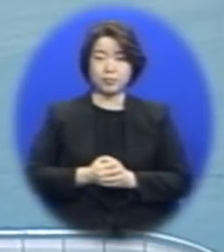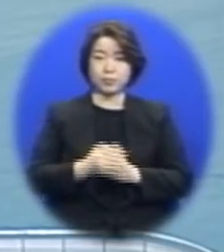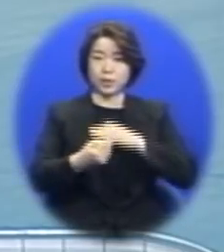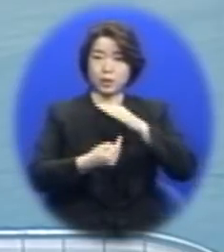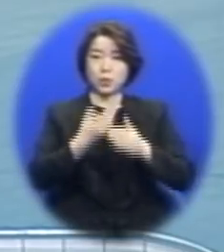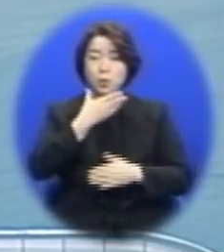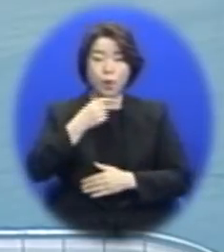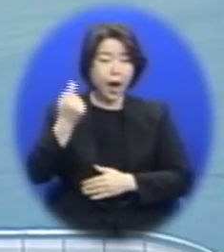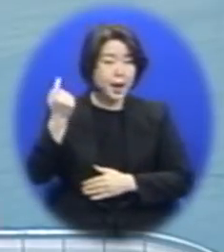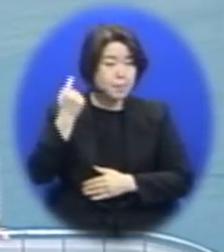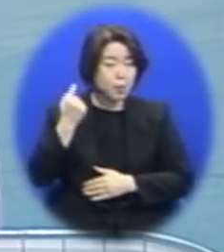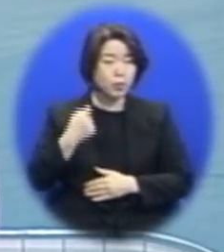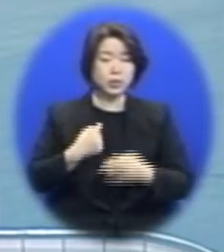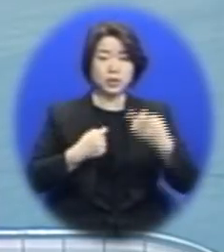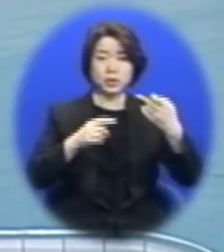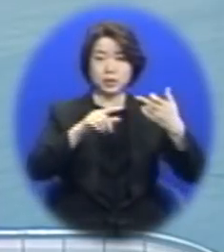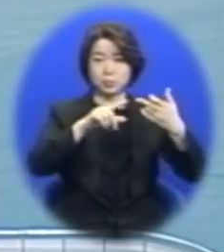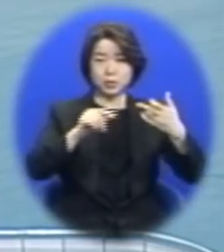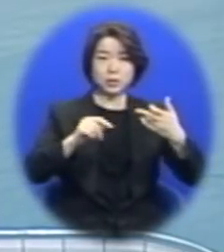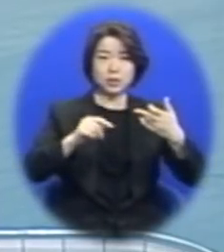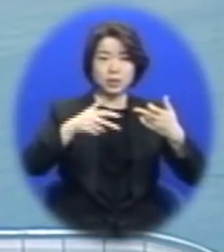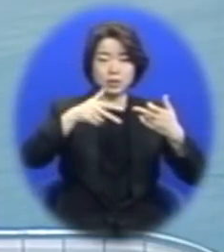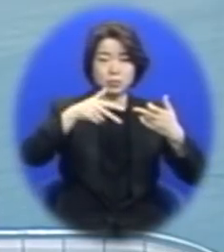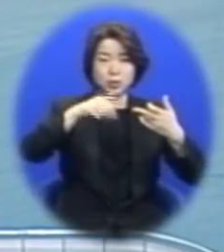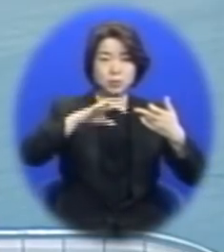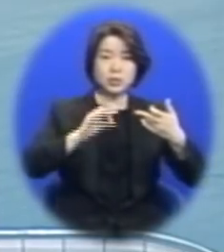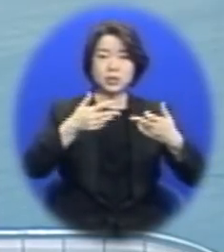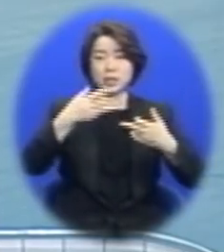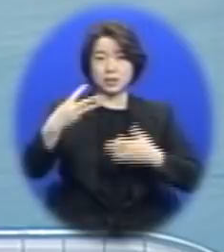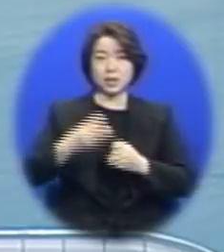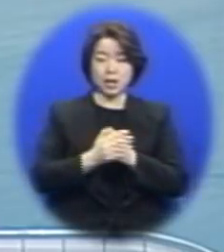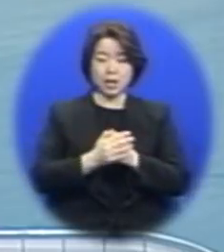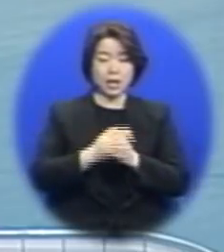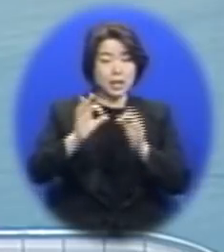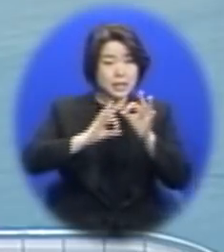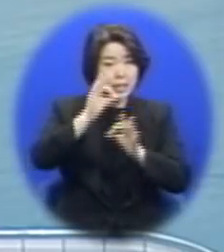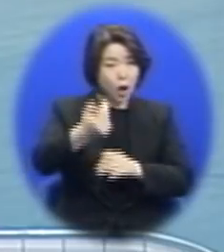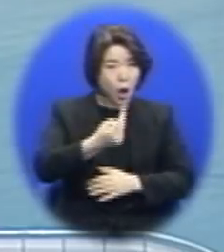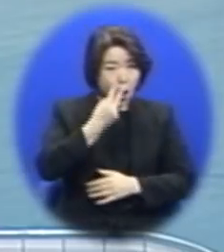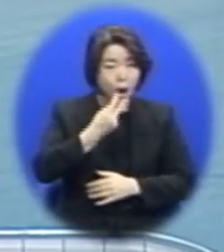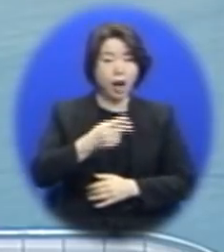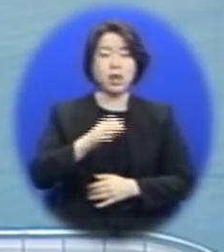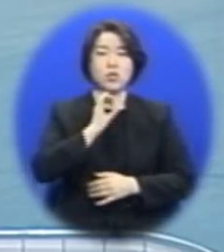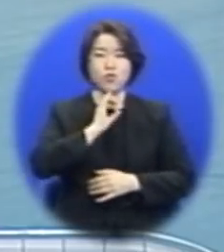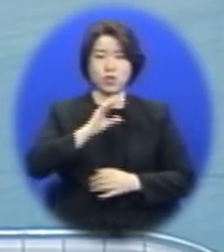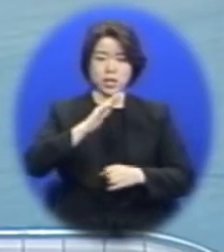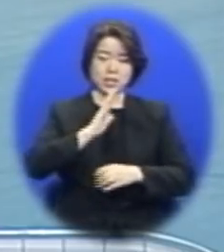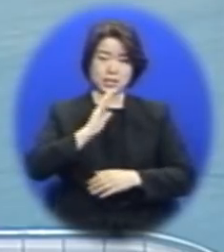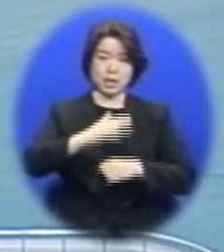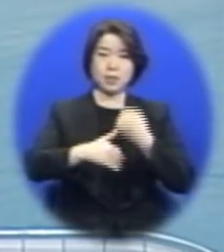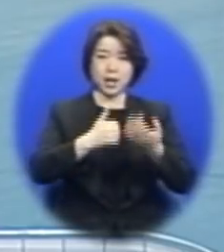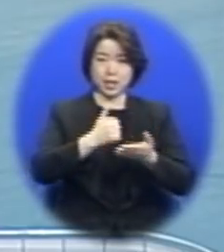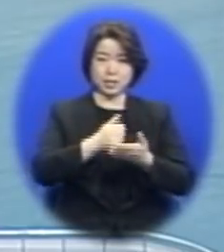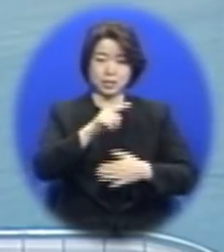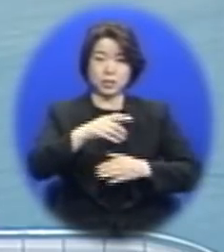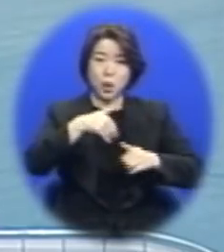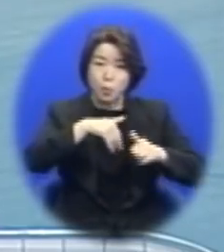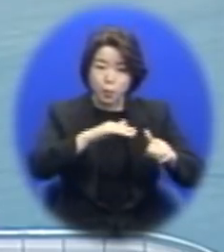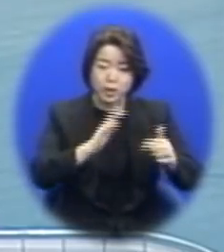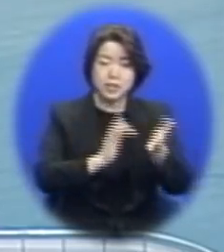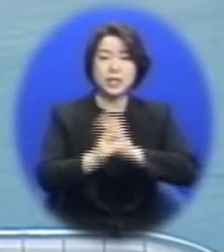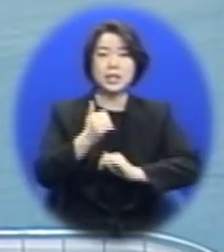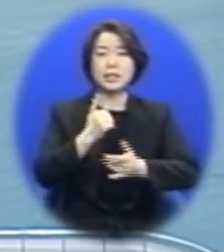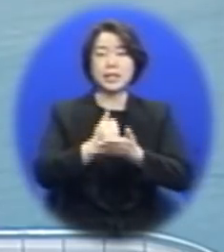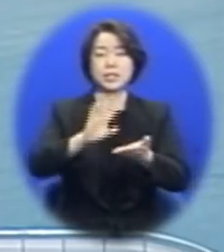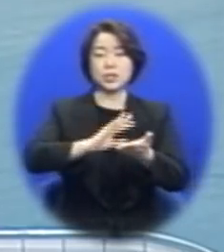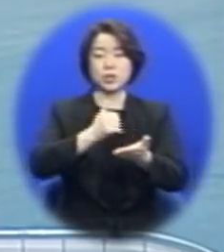요한복음 17장 3절에 영생은 곧 유일하신 참 하나님과 그의 보내신 자 예수 그리스도를